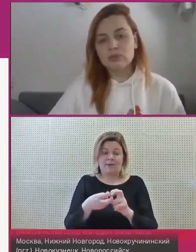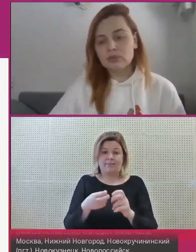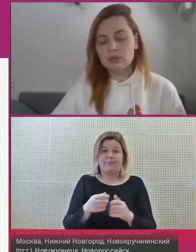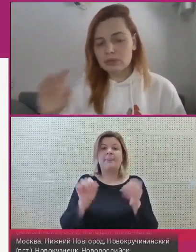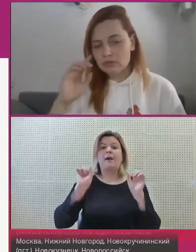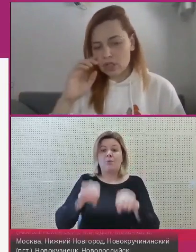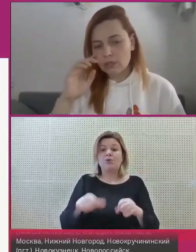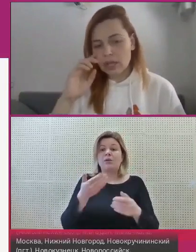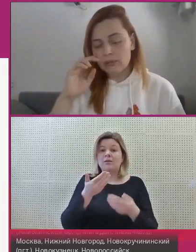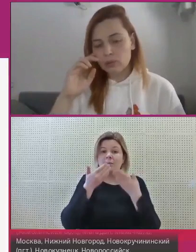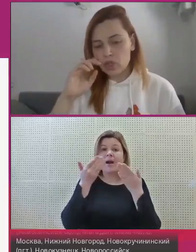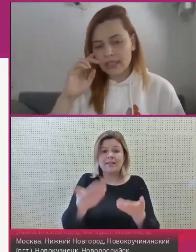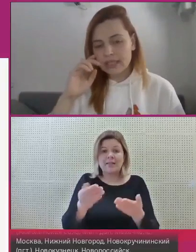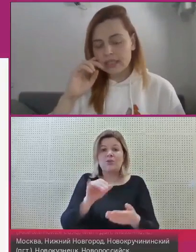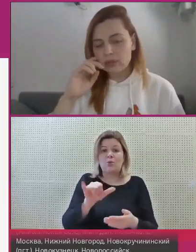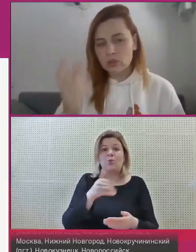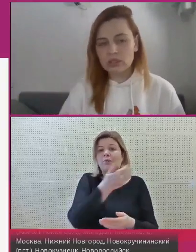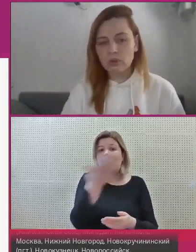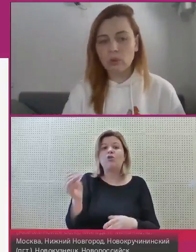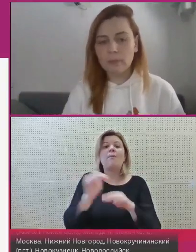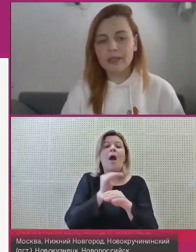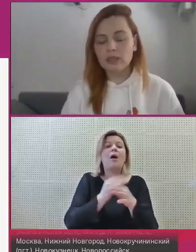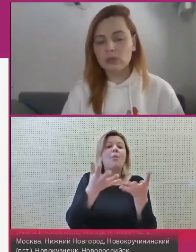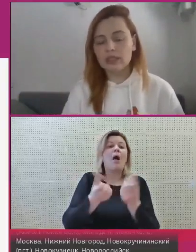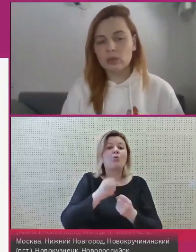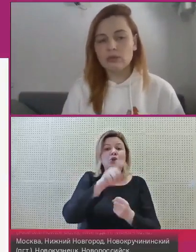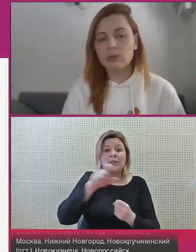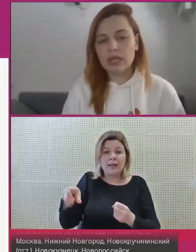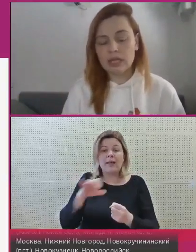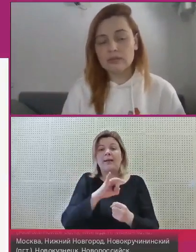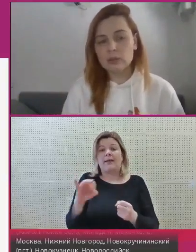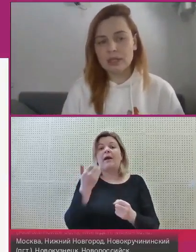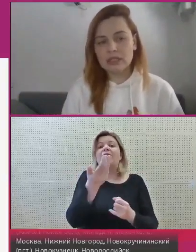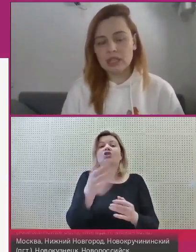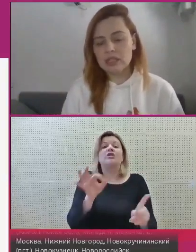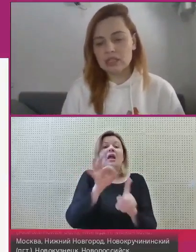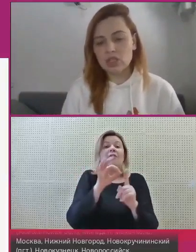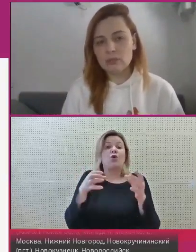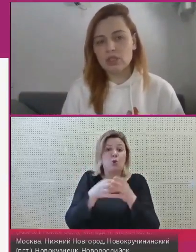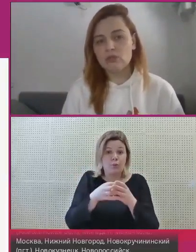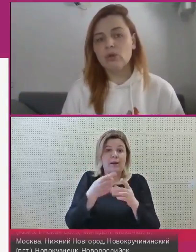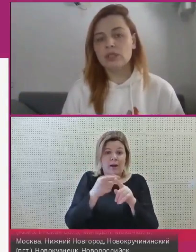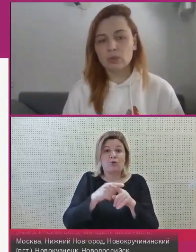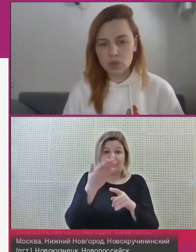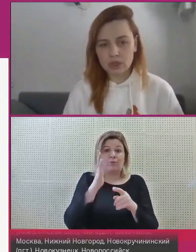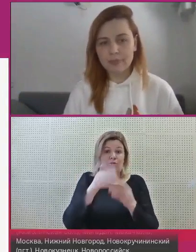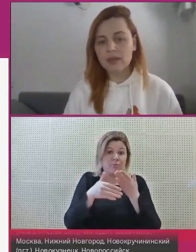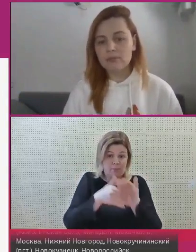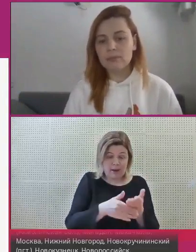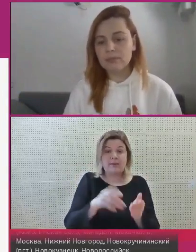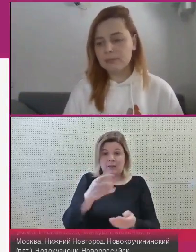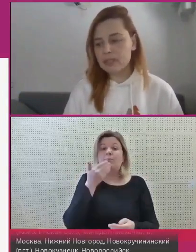у ваших благополучателей и той целевой группы, для которых вы будете оказывать, спросить, зачем, для чего им это